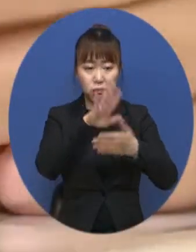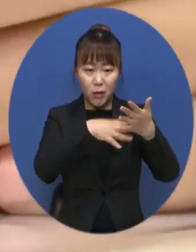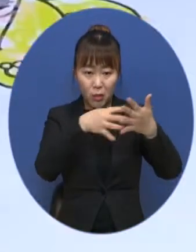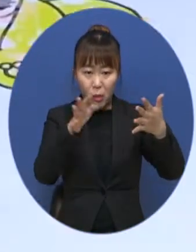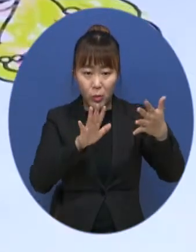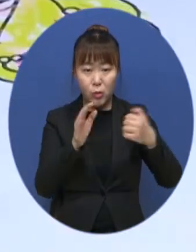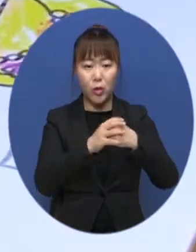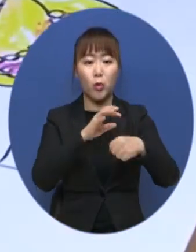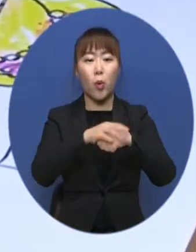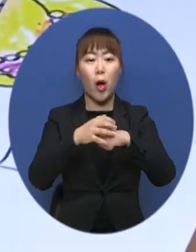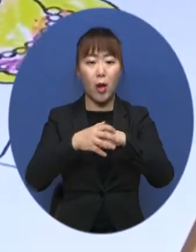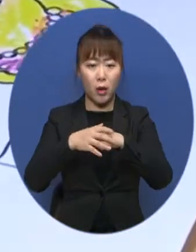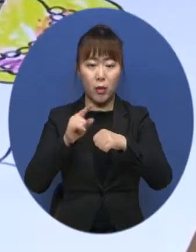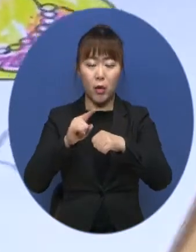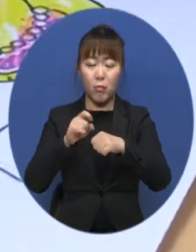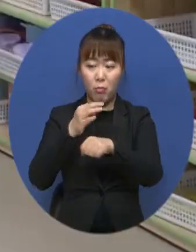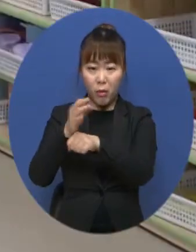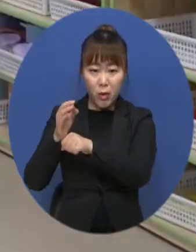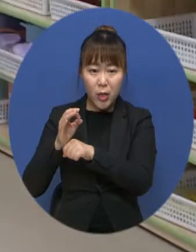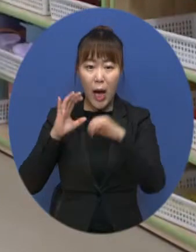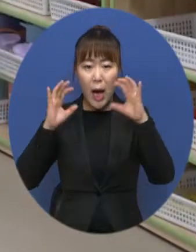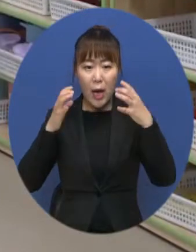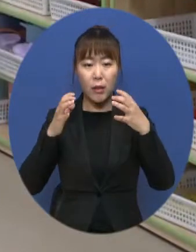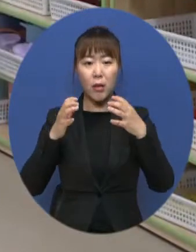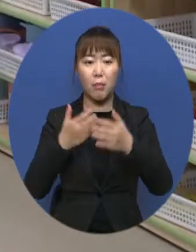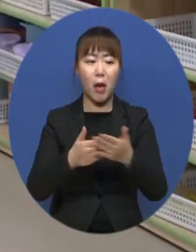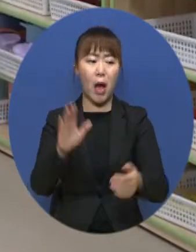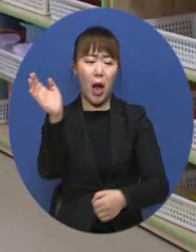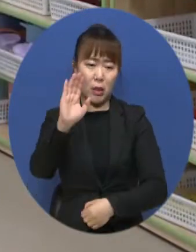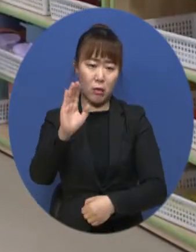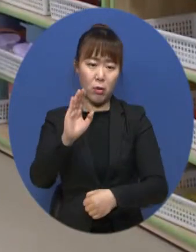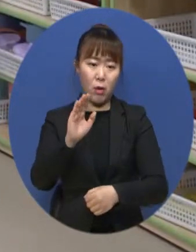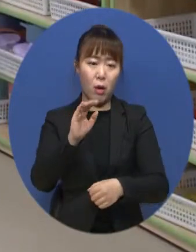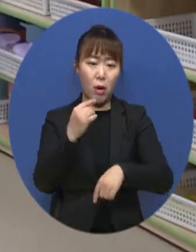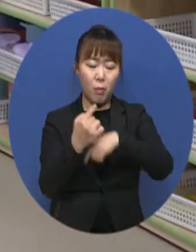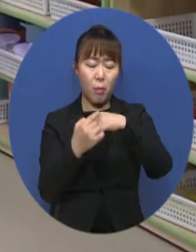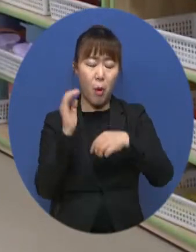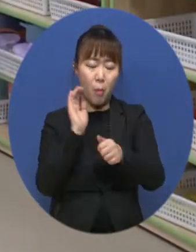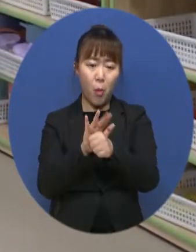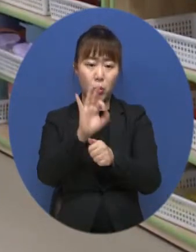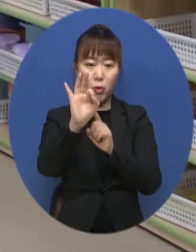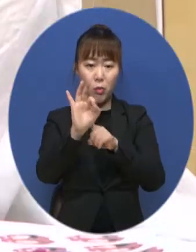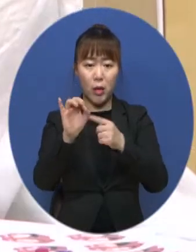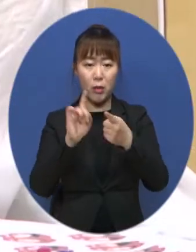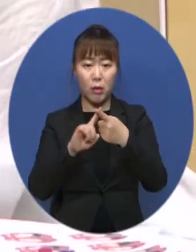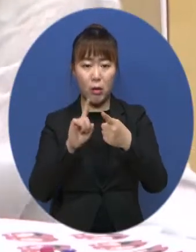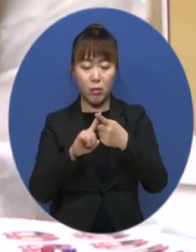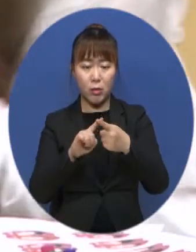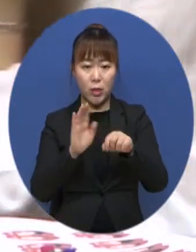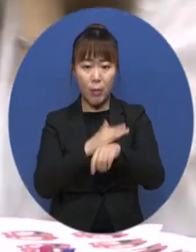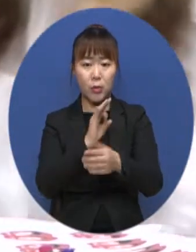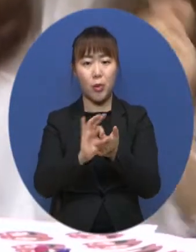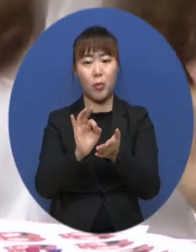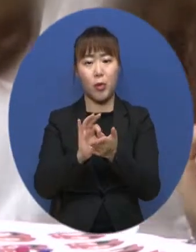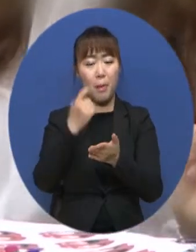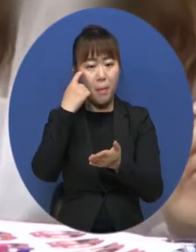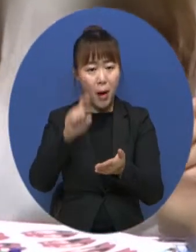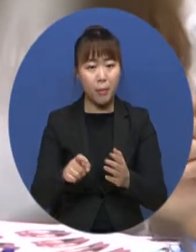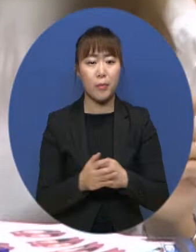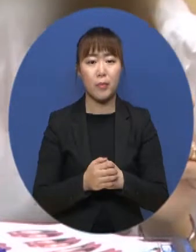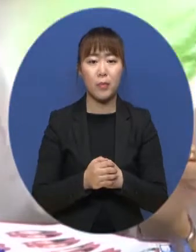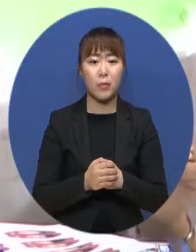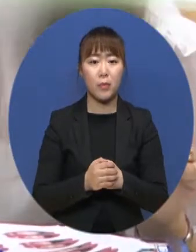과일을 급식비로 구입 후 원아들에게 미제공하는 등 보조금 유용이 확인됐습니다. 이처럼